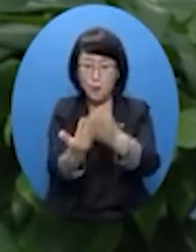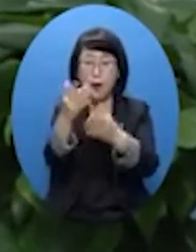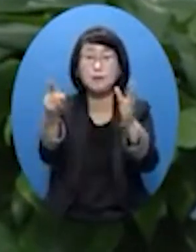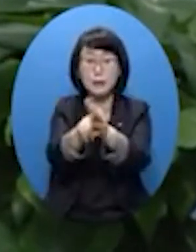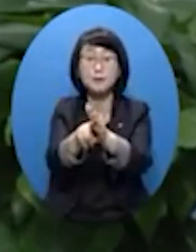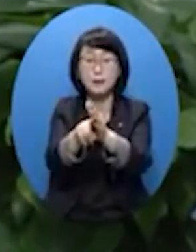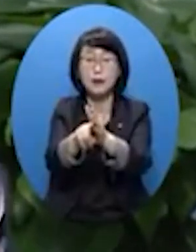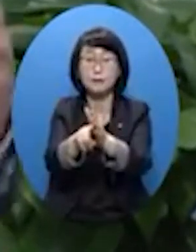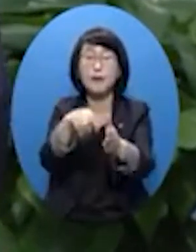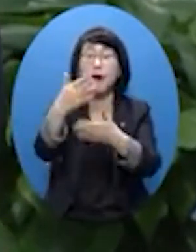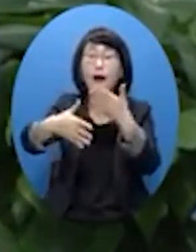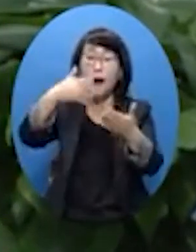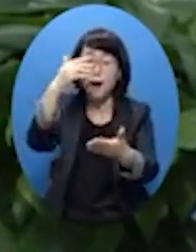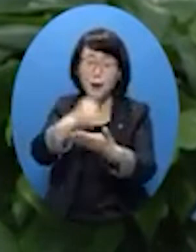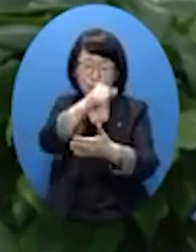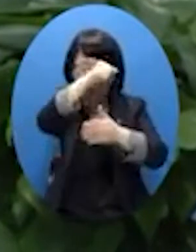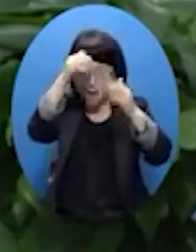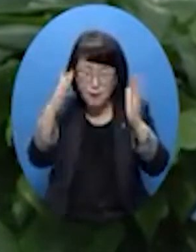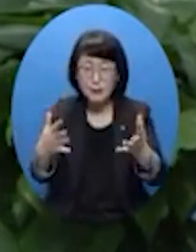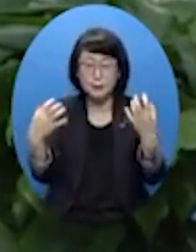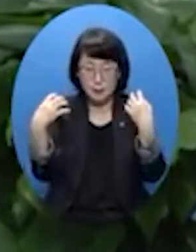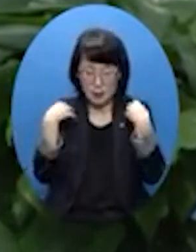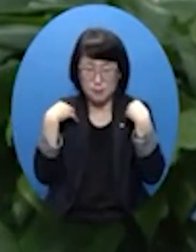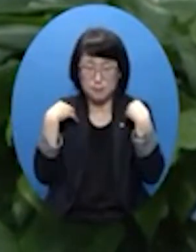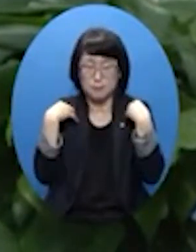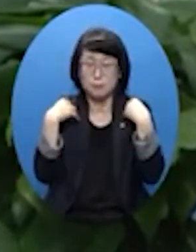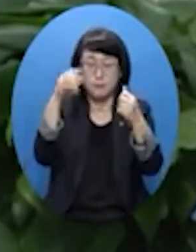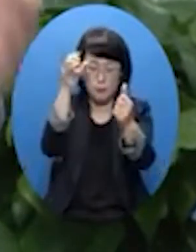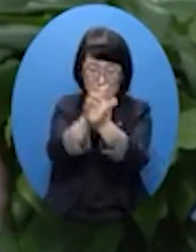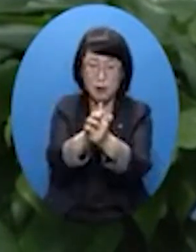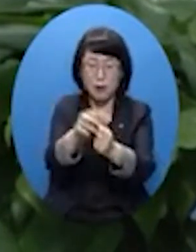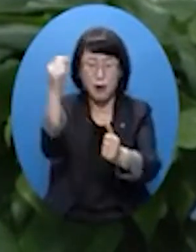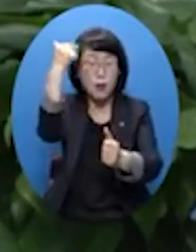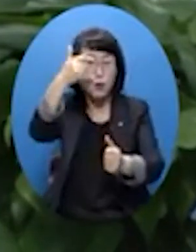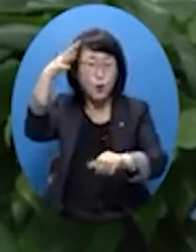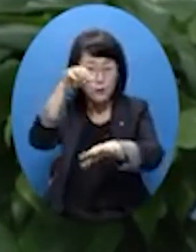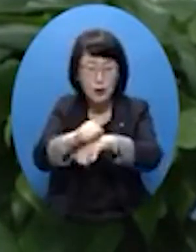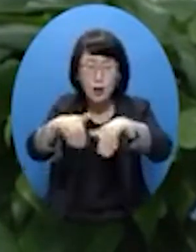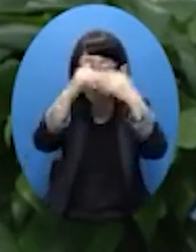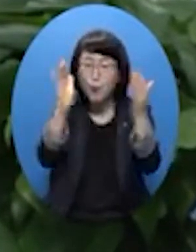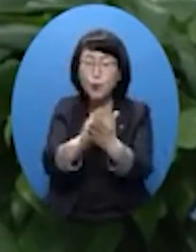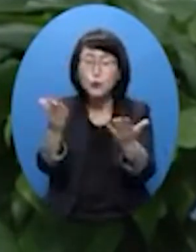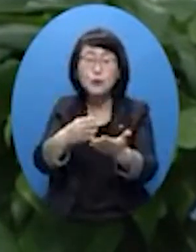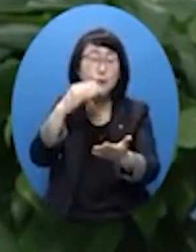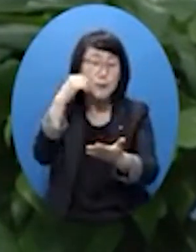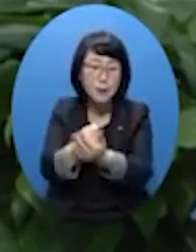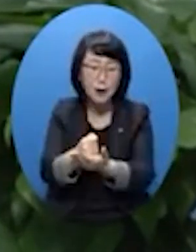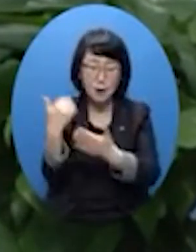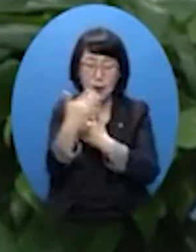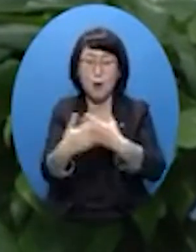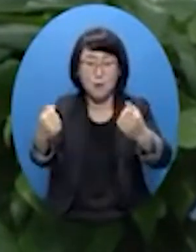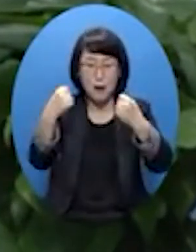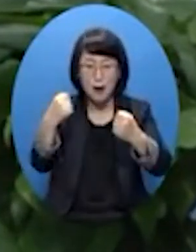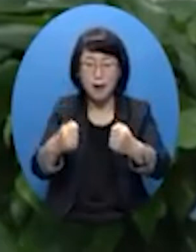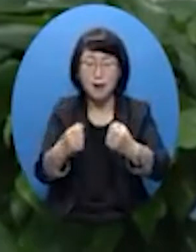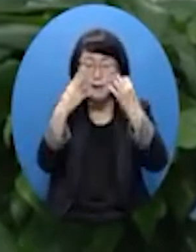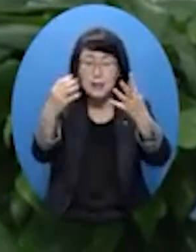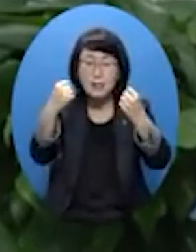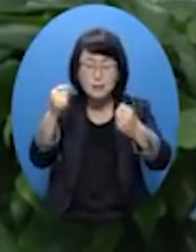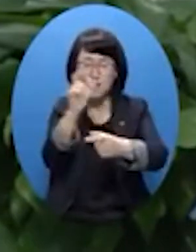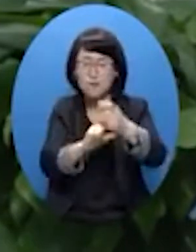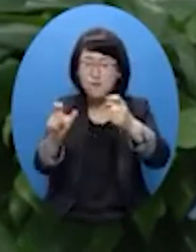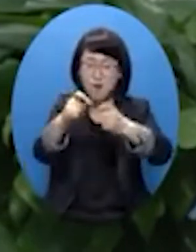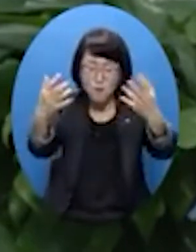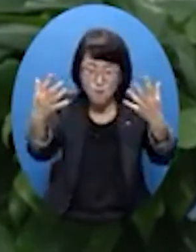것입니다 하나님이 우리의 일생을 책임져 주시는 것입니다 요레 잘 됨같이 범사가 잘되며 강건하게 되고 셈으로 때 푸